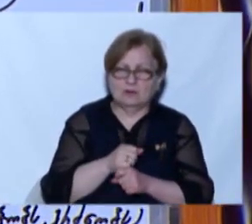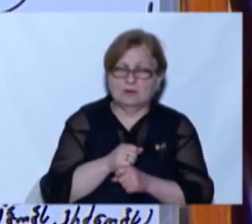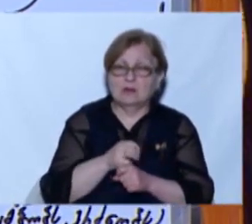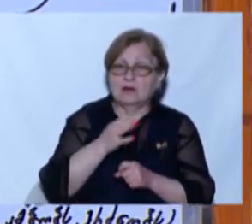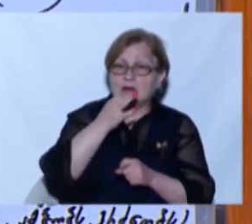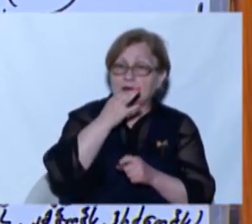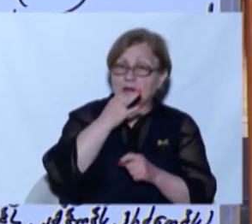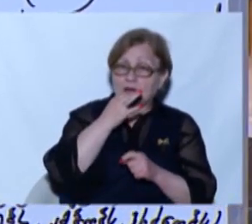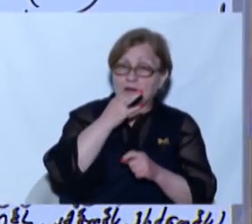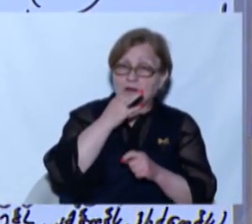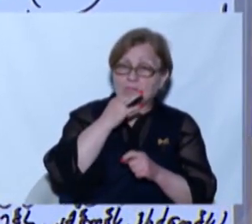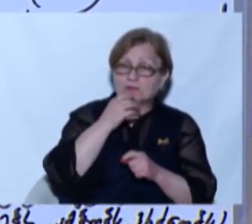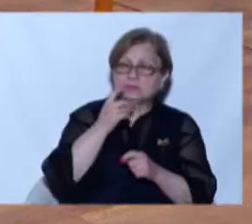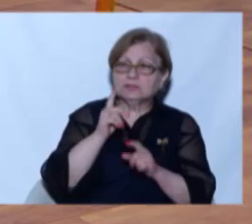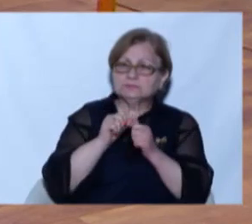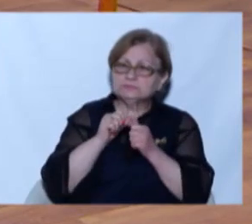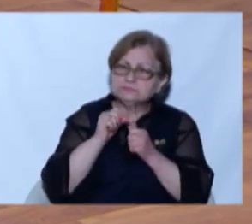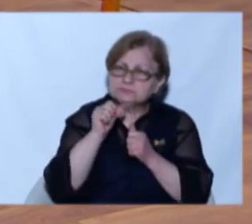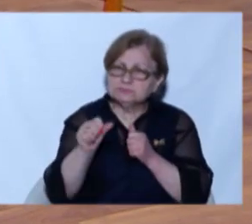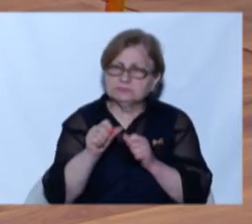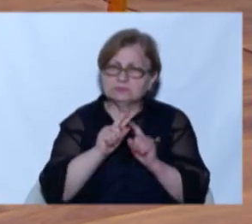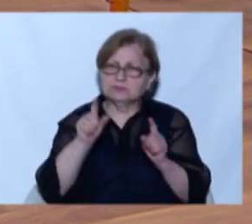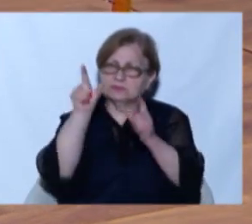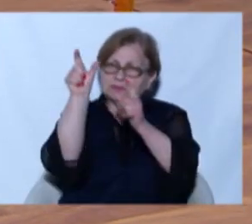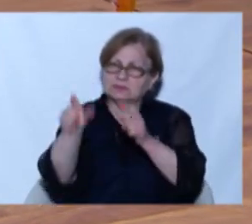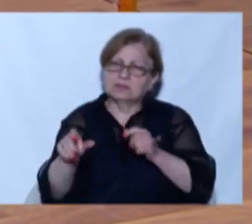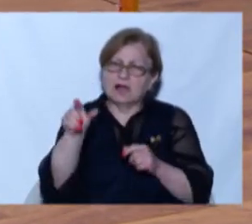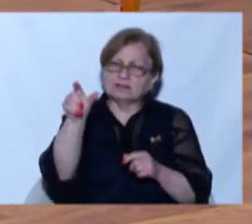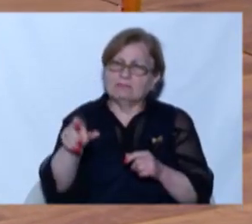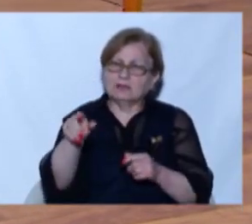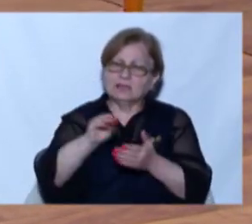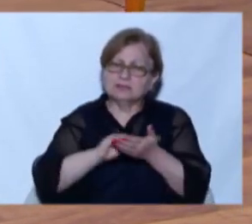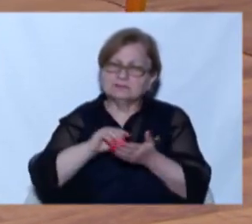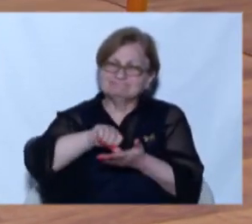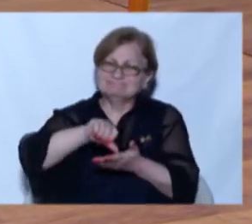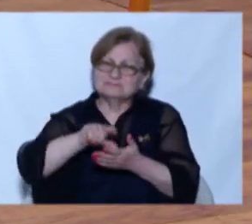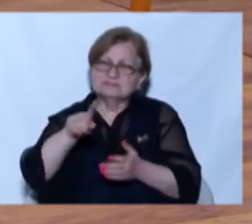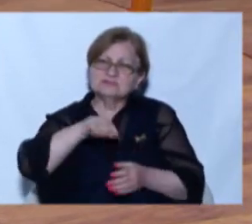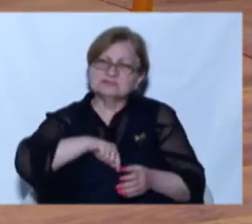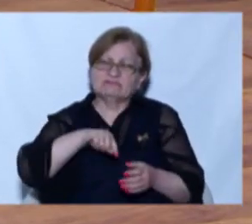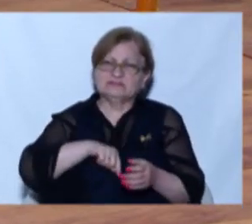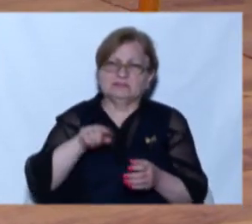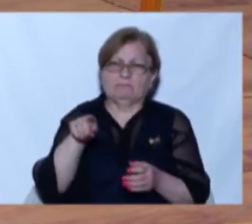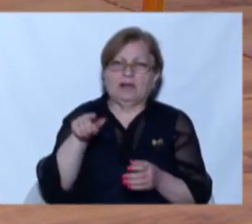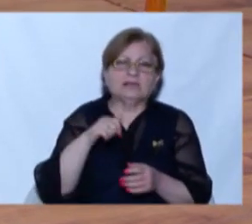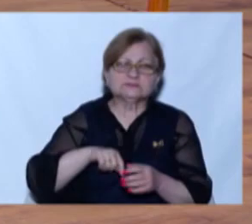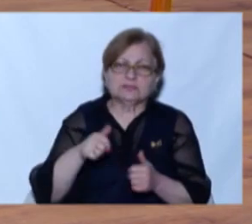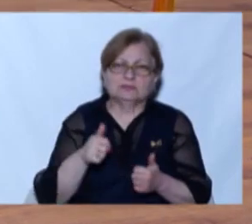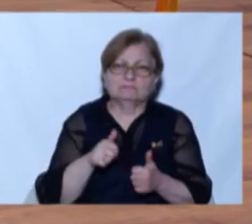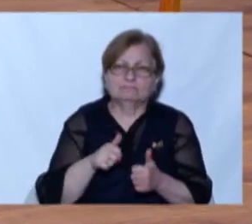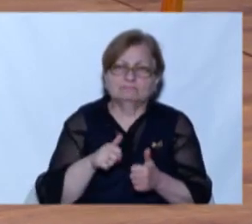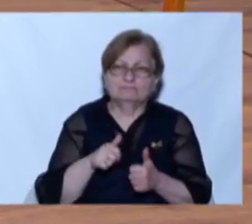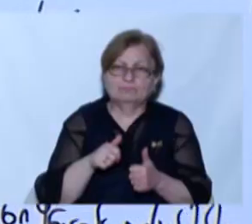უნდა გამოვყოთ პერსონაჟის თვისებები. აი აქ მივაქციოთ ყურადღება.